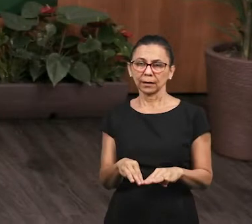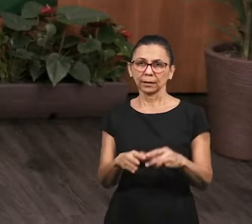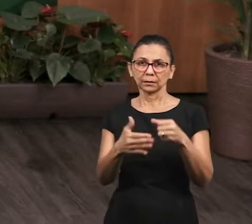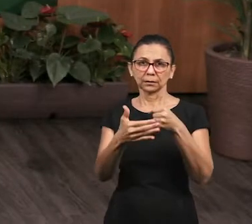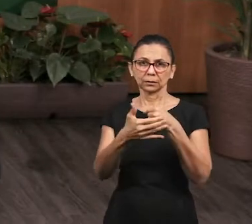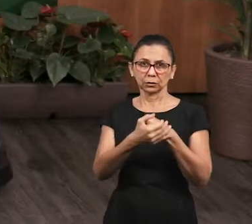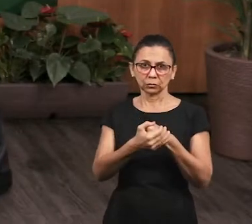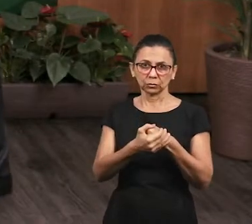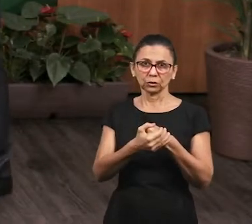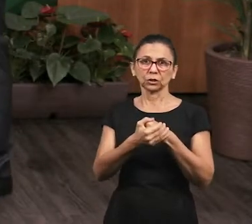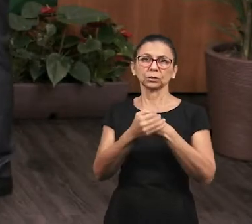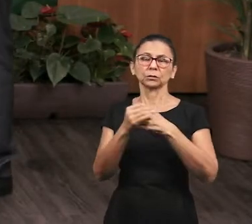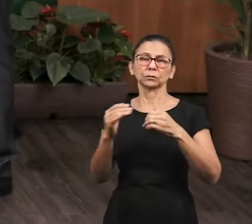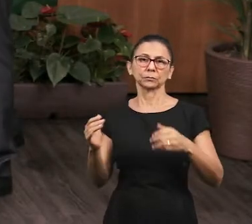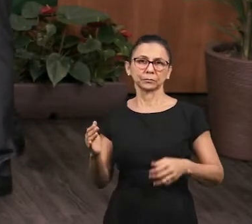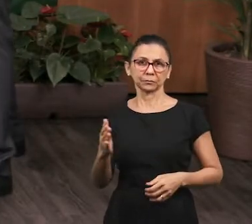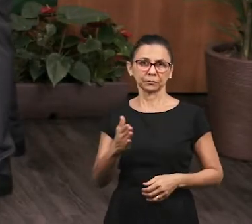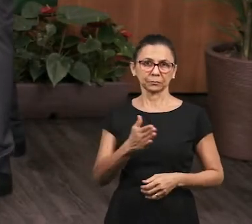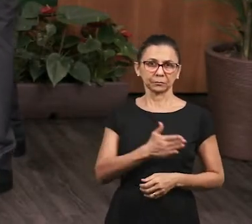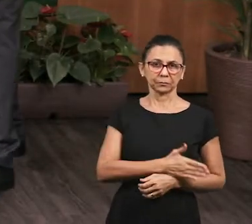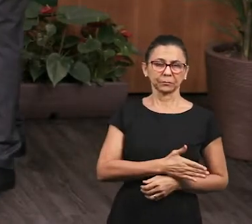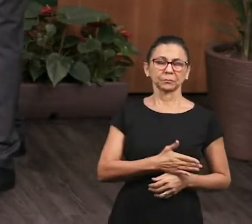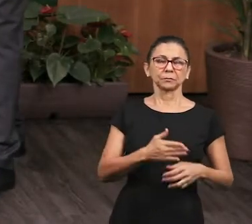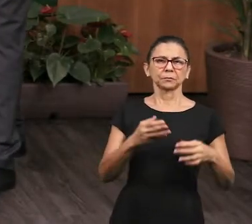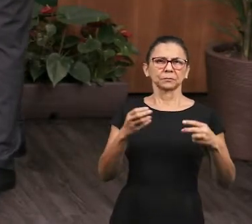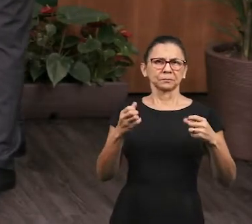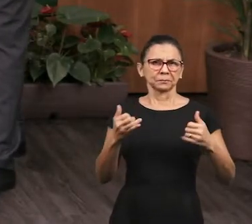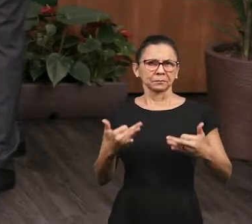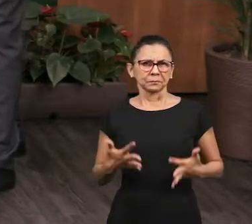И эта манна, которая падала